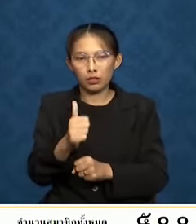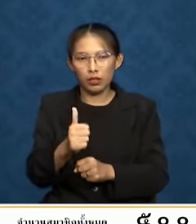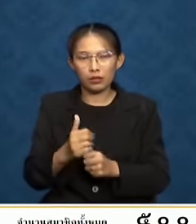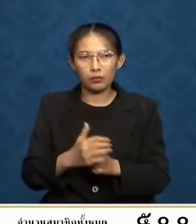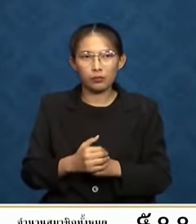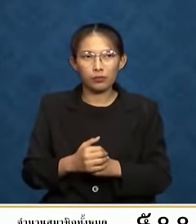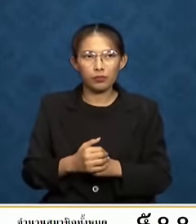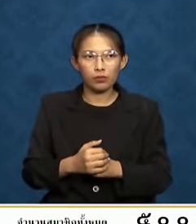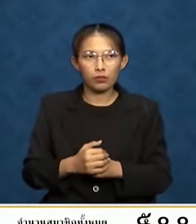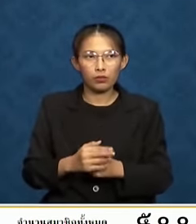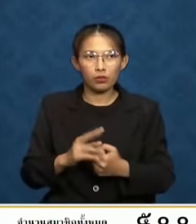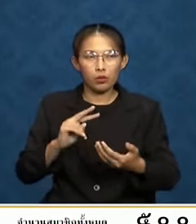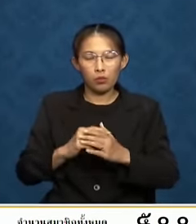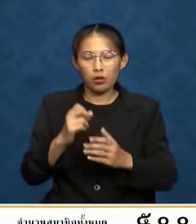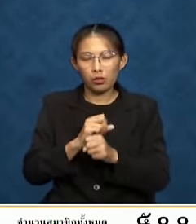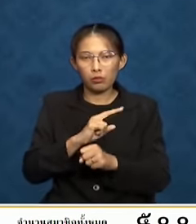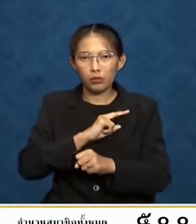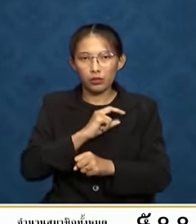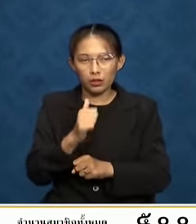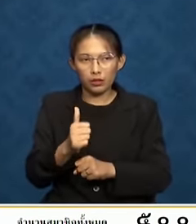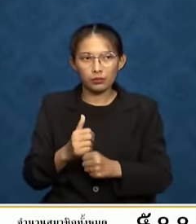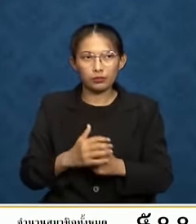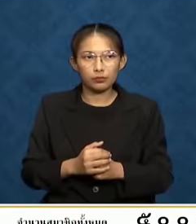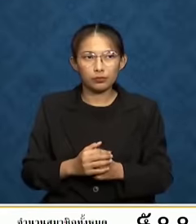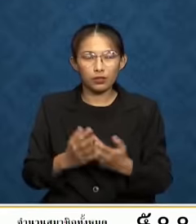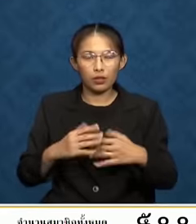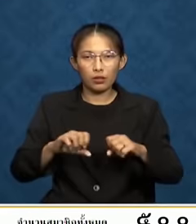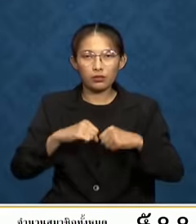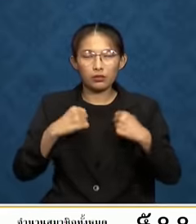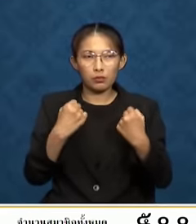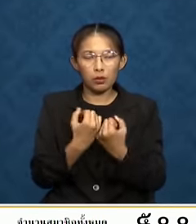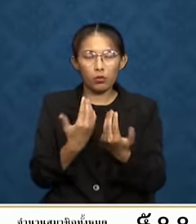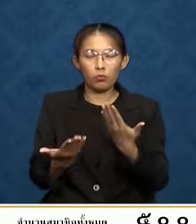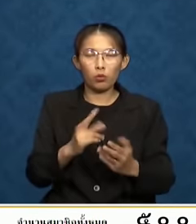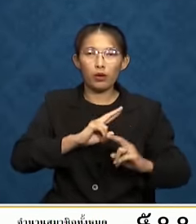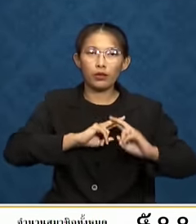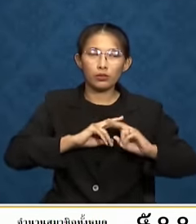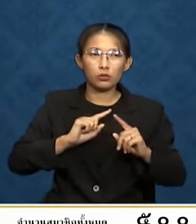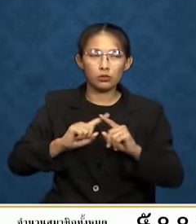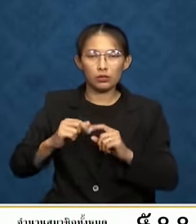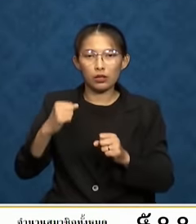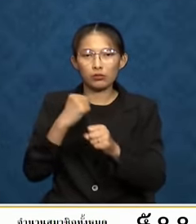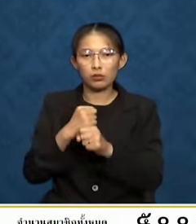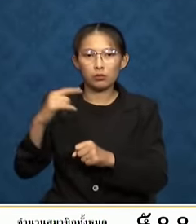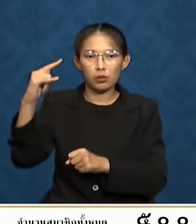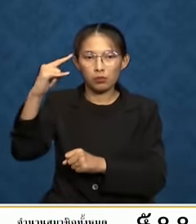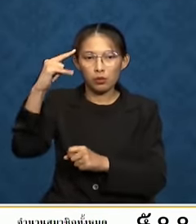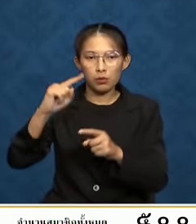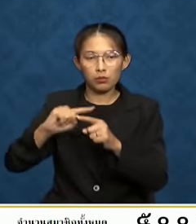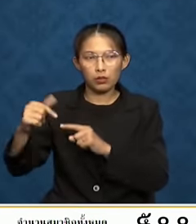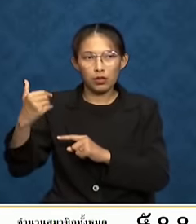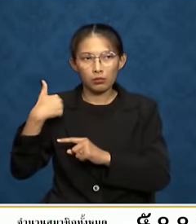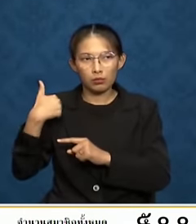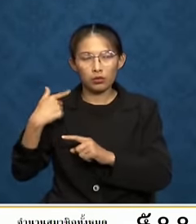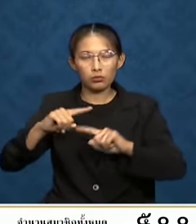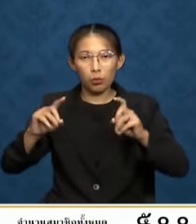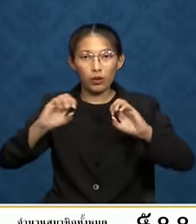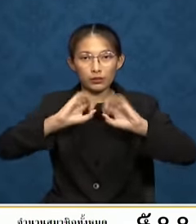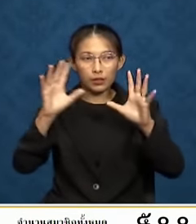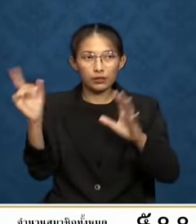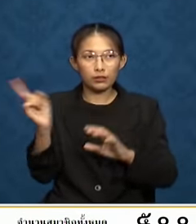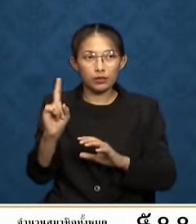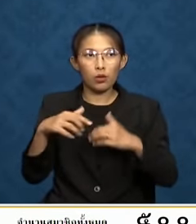กว่าต่างชาติด้วยแล้วก็สมาคมหรือเอกชนผลิตโดรนได้เยอะแต่ที่จะเป็นรูปธรรมก็คือ